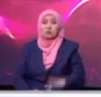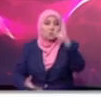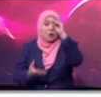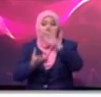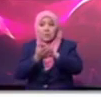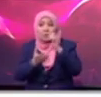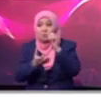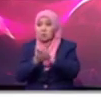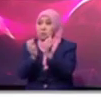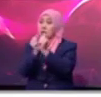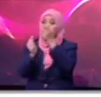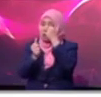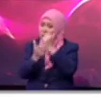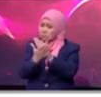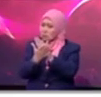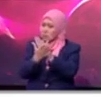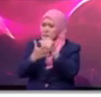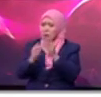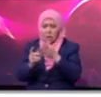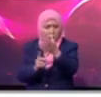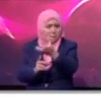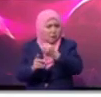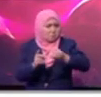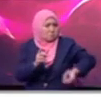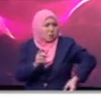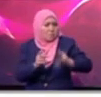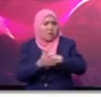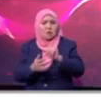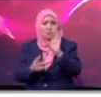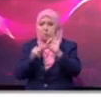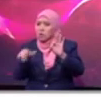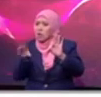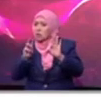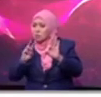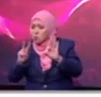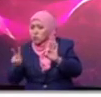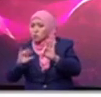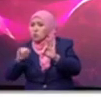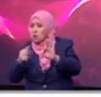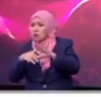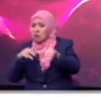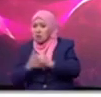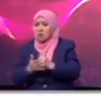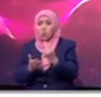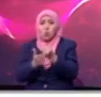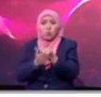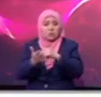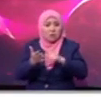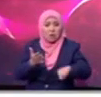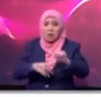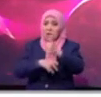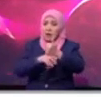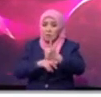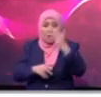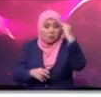sepasang suami isteri ditahan kerana disyaki menyeleweng rm9.62 juta Wang zakat Majlis agama Islam dan adat Melayu